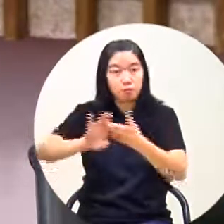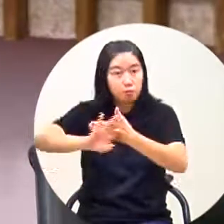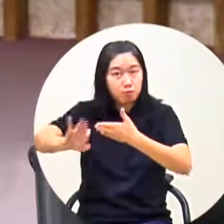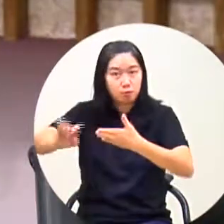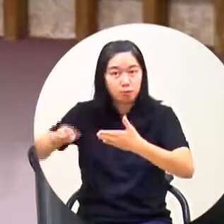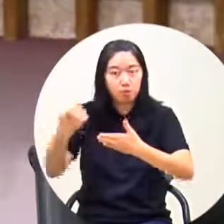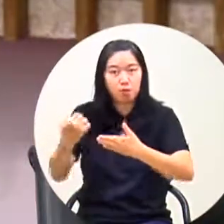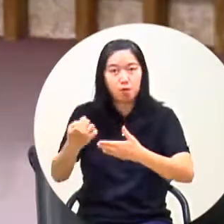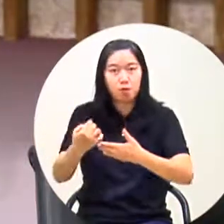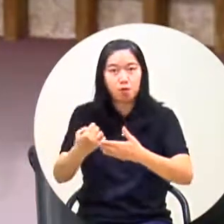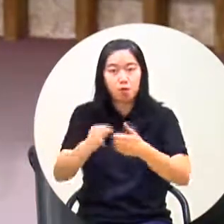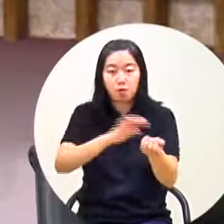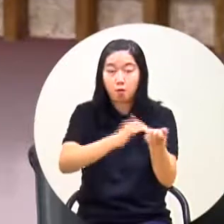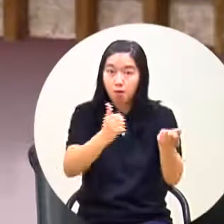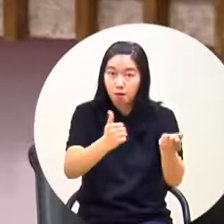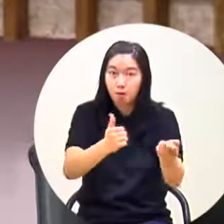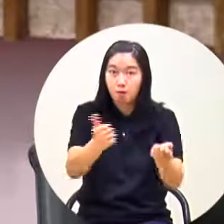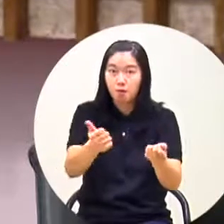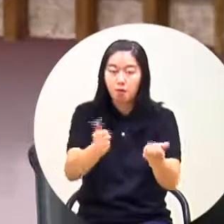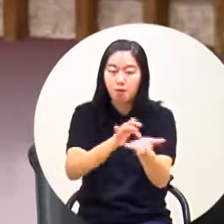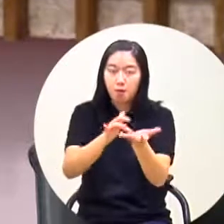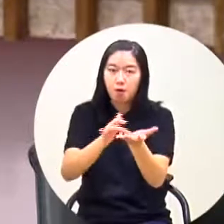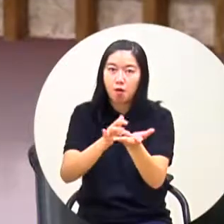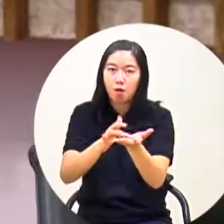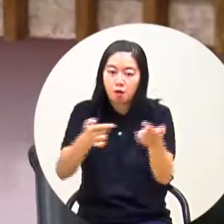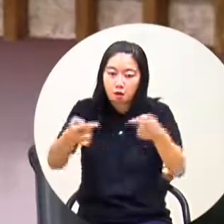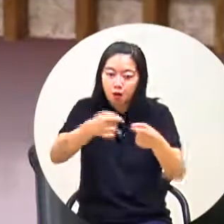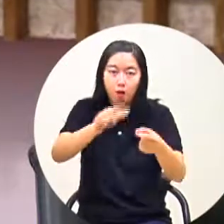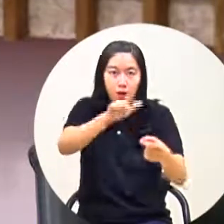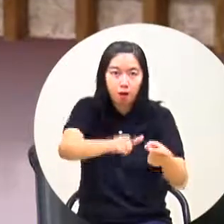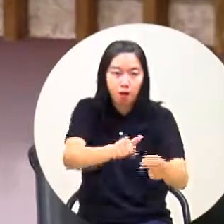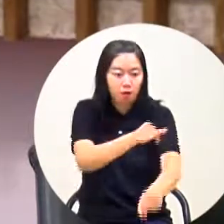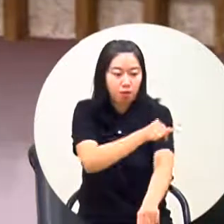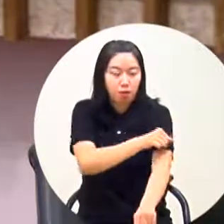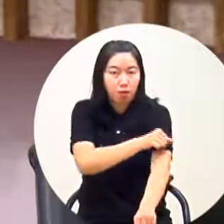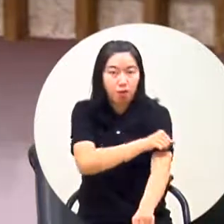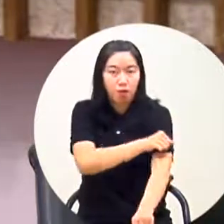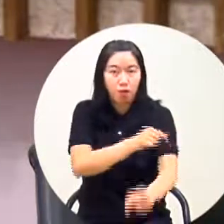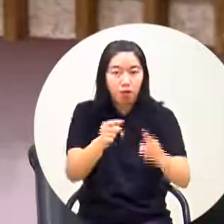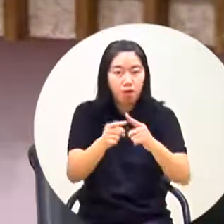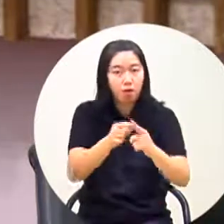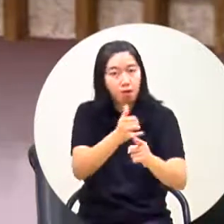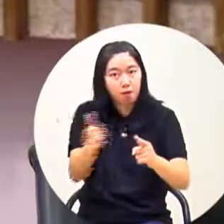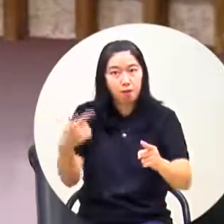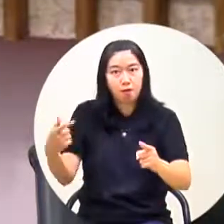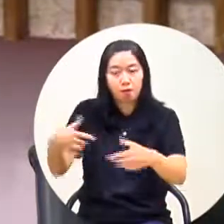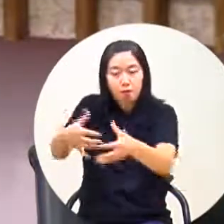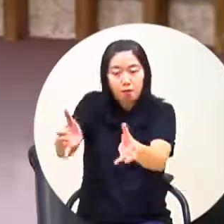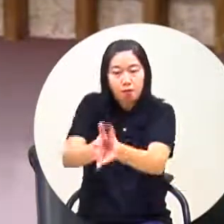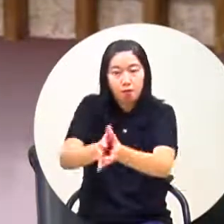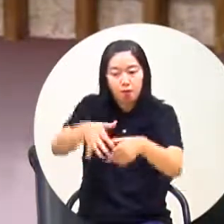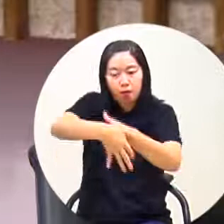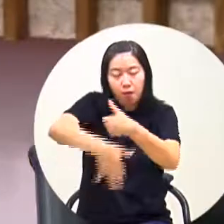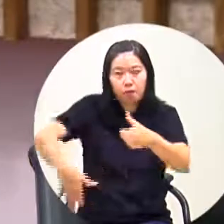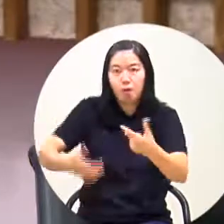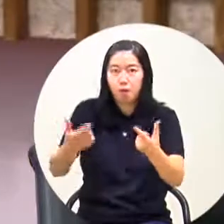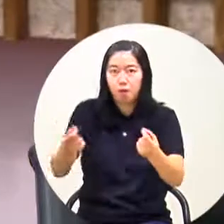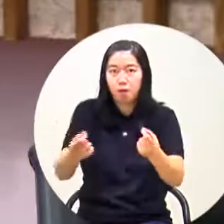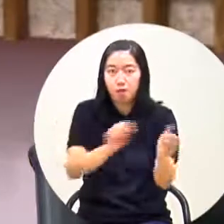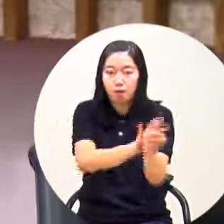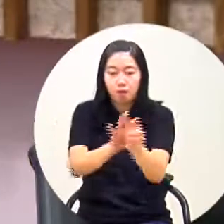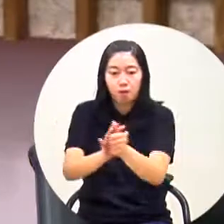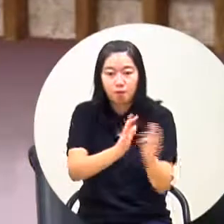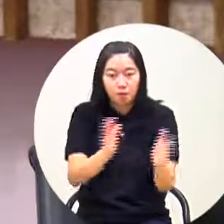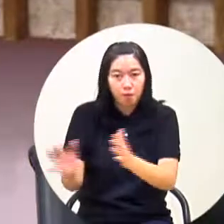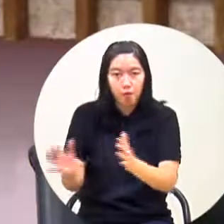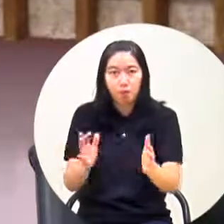的啊，不管是药剂师也好，护理人员也好，其他一挂遐团队吼，会使讲遐助手啥的，拢有